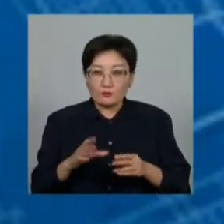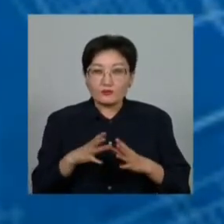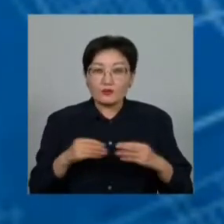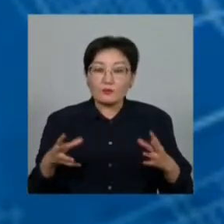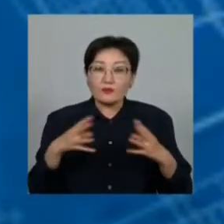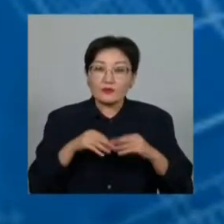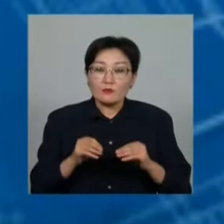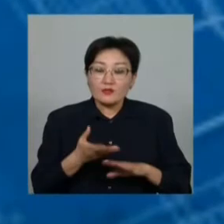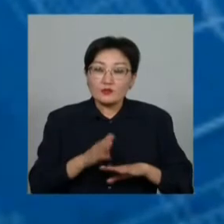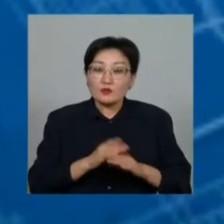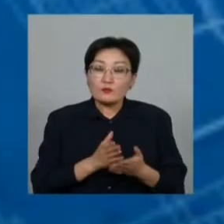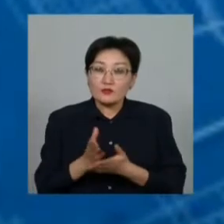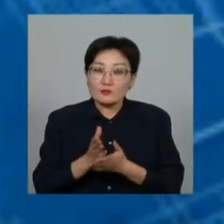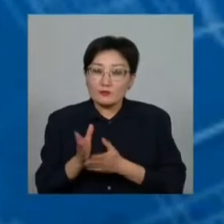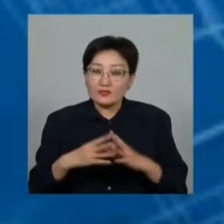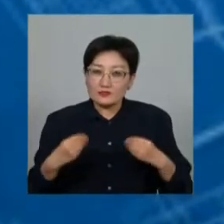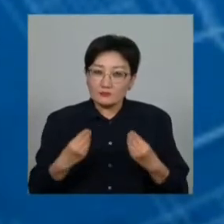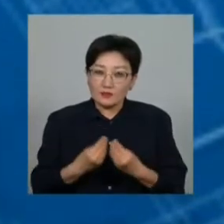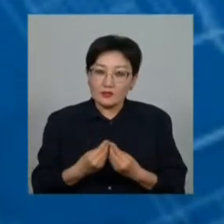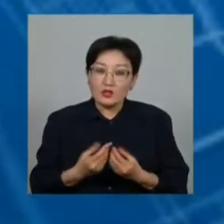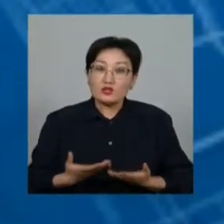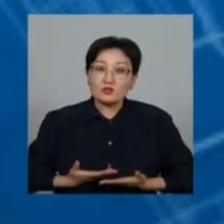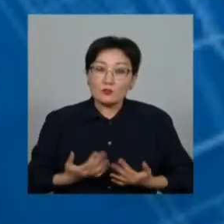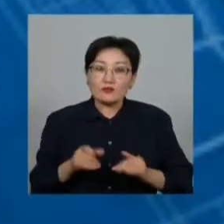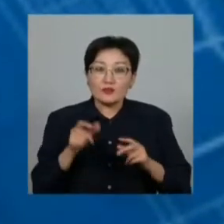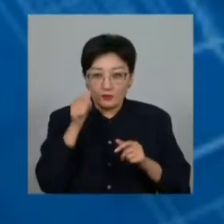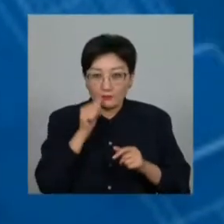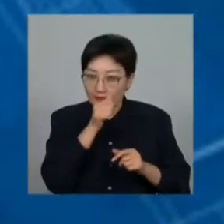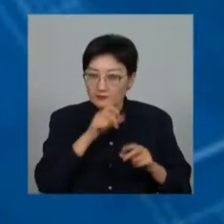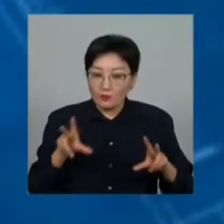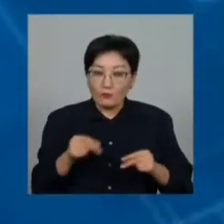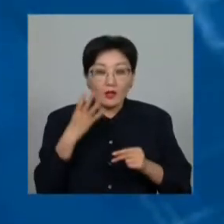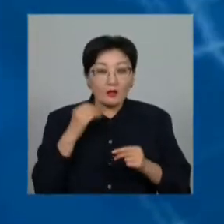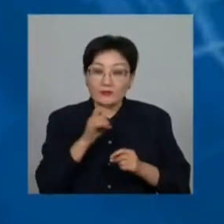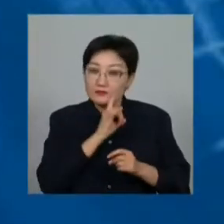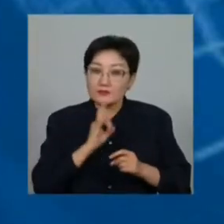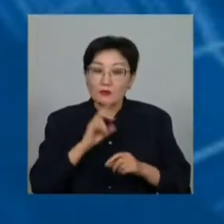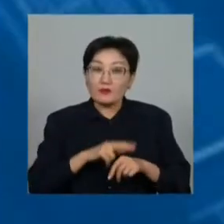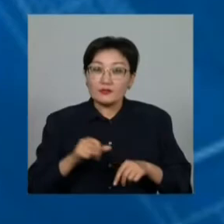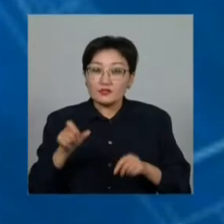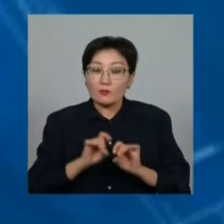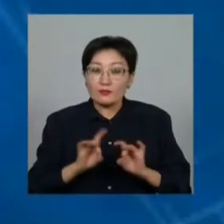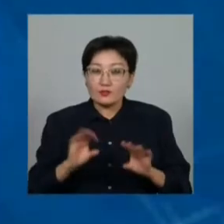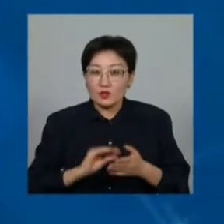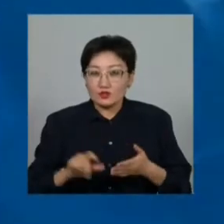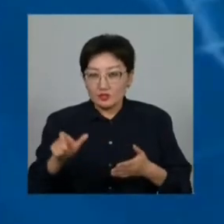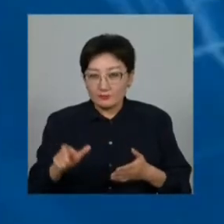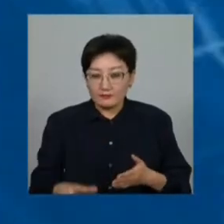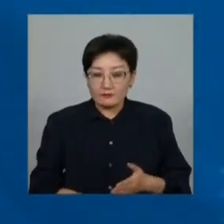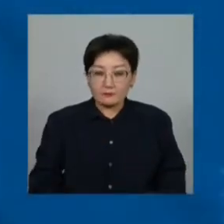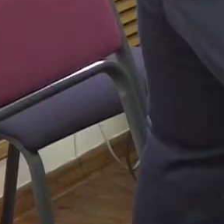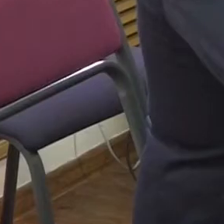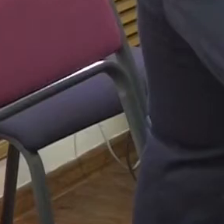совмещать тяжелую службу семейными хлопотами о секретах успех алматинских женщин полицейских расскажет dinner же